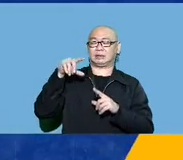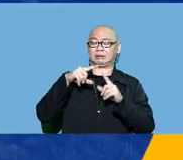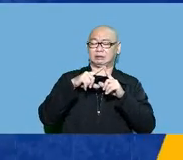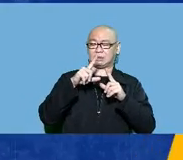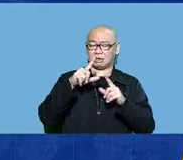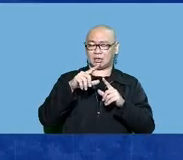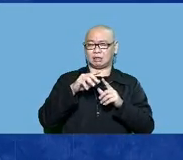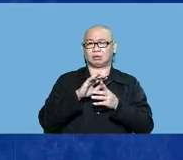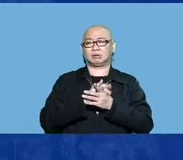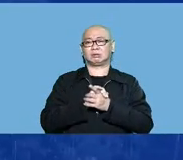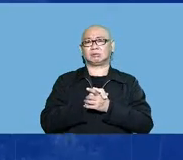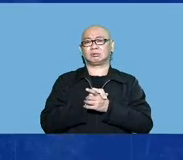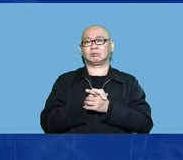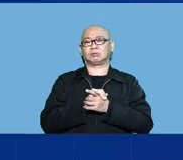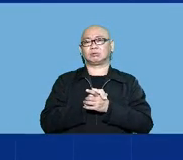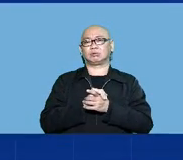ya,